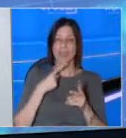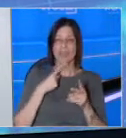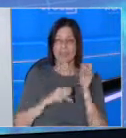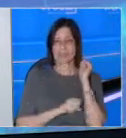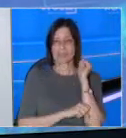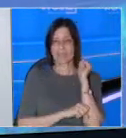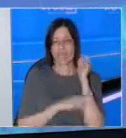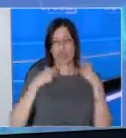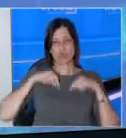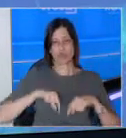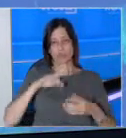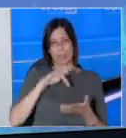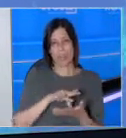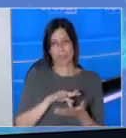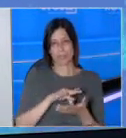בני.